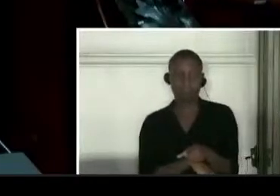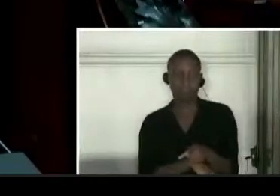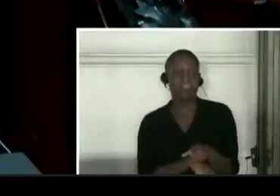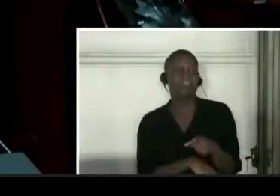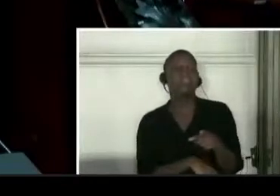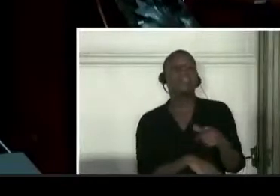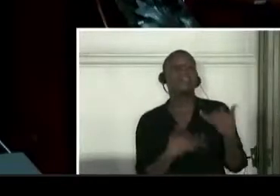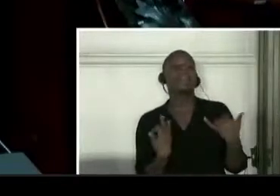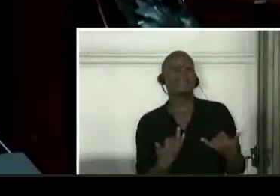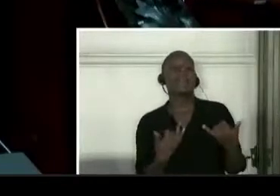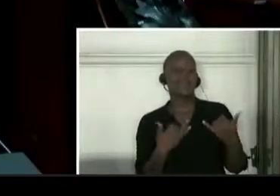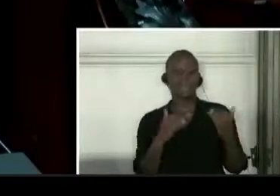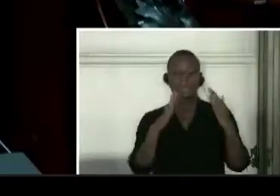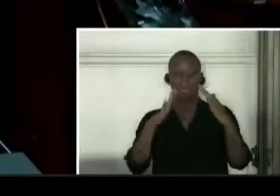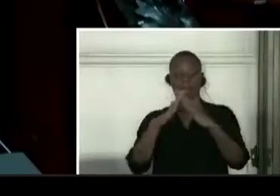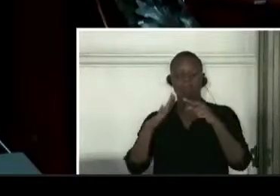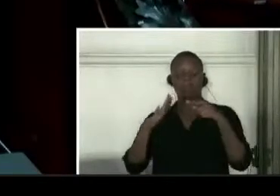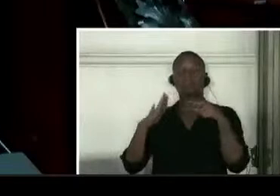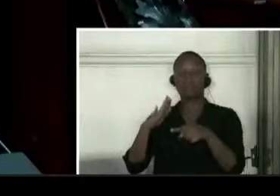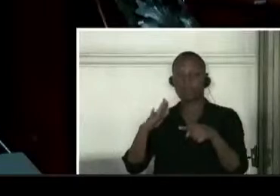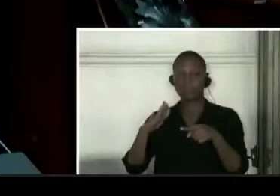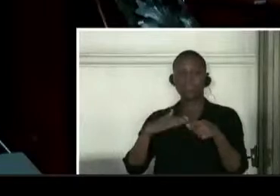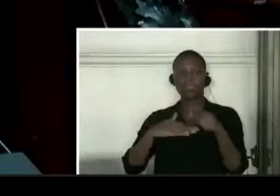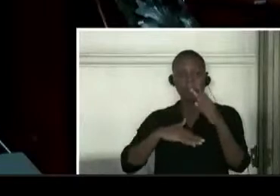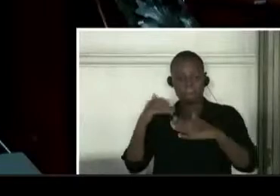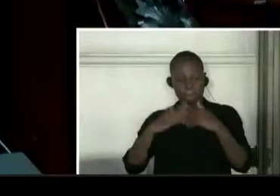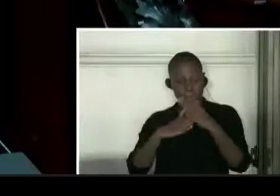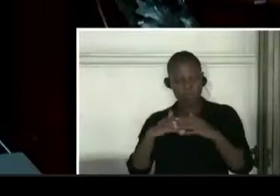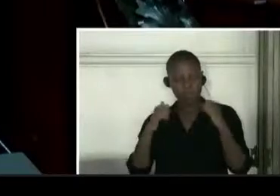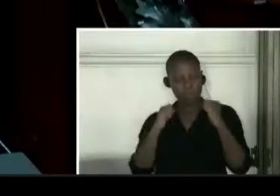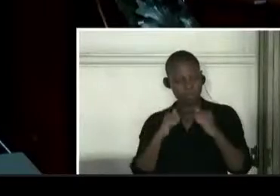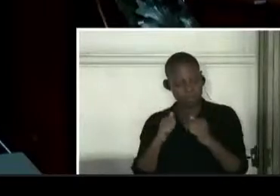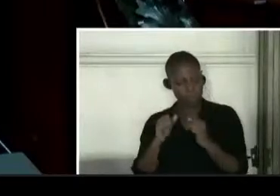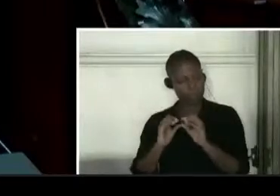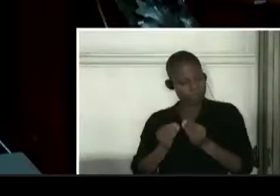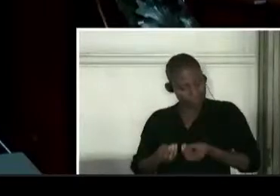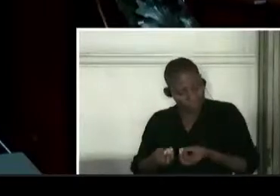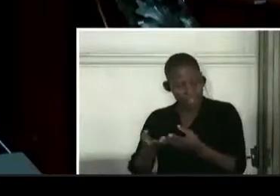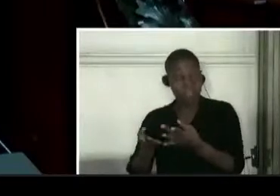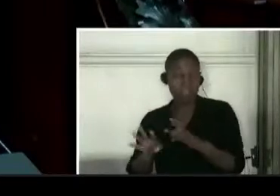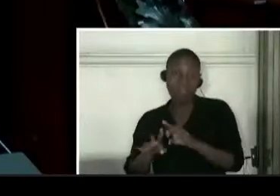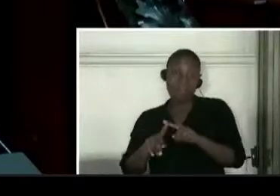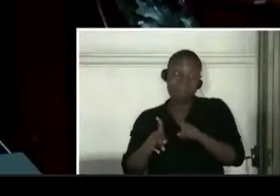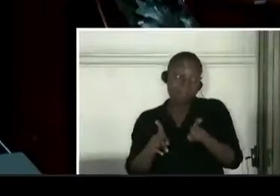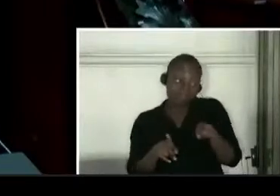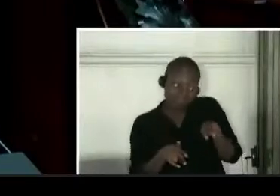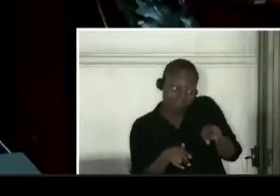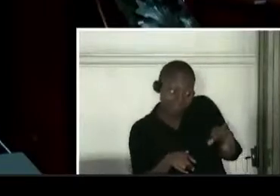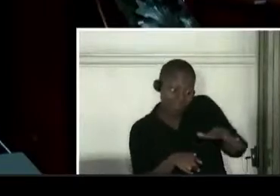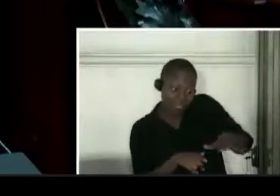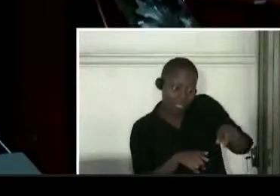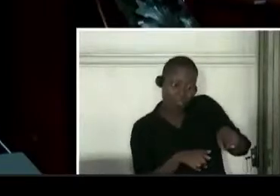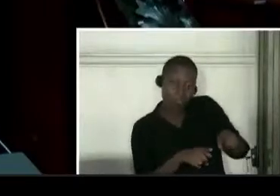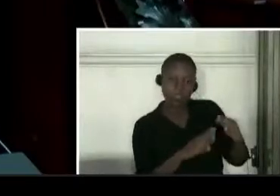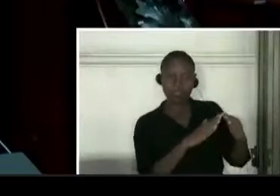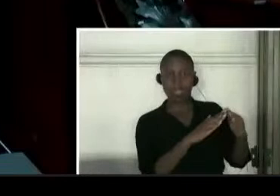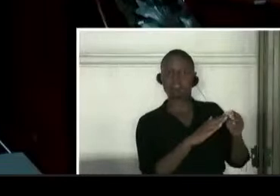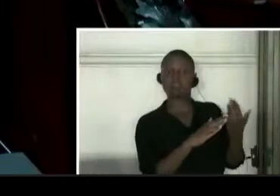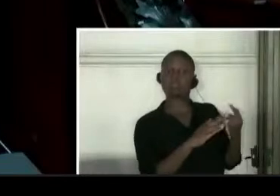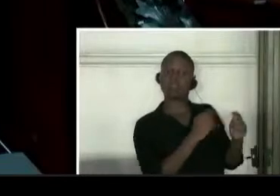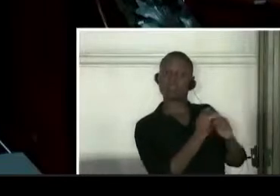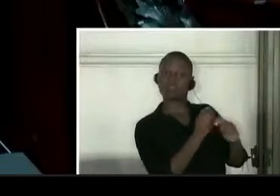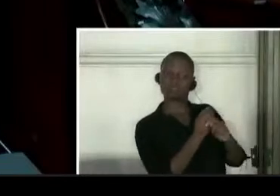ozofike futhi afune indlu. Abahlonishwa bazokhumbula ukuthi sike savakashela ezinye zezindawo